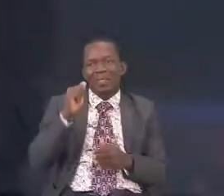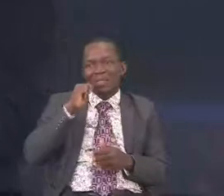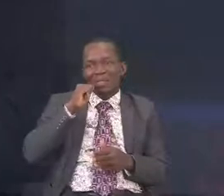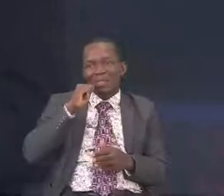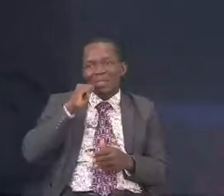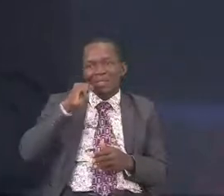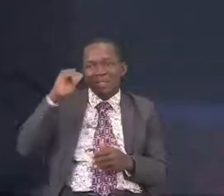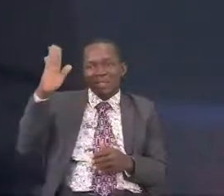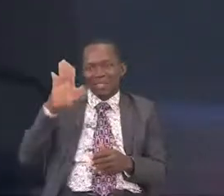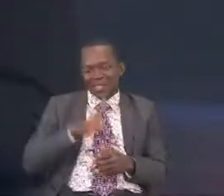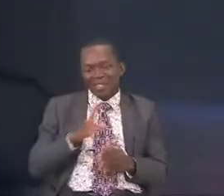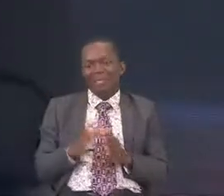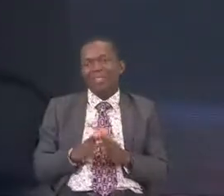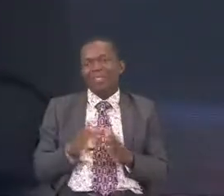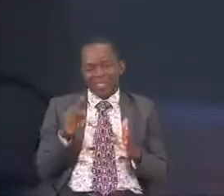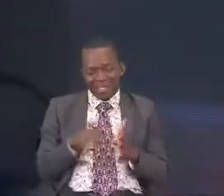territoire-là m'appartient.